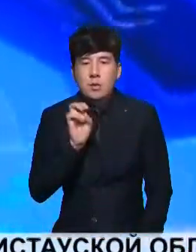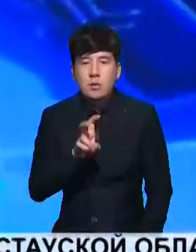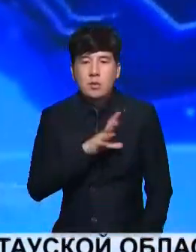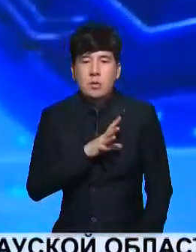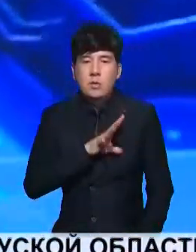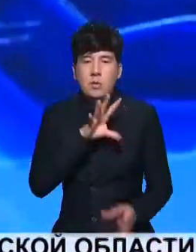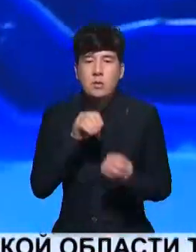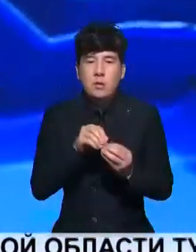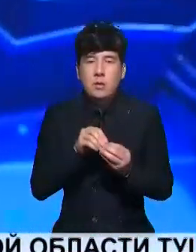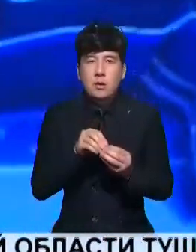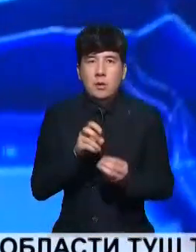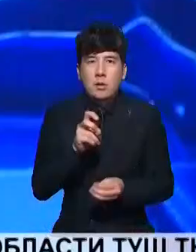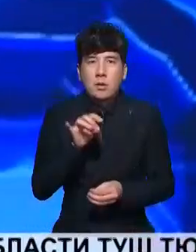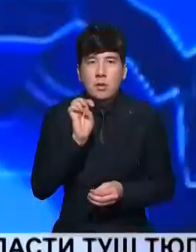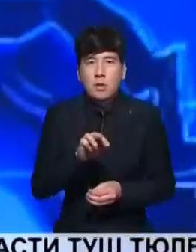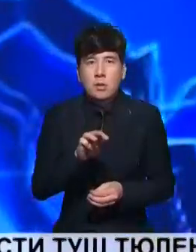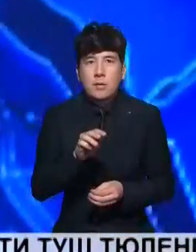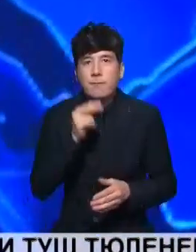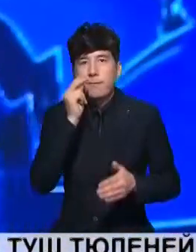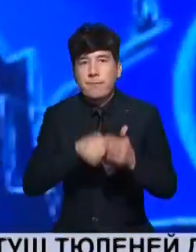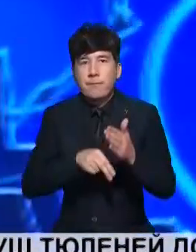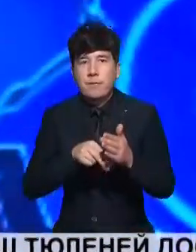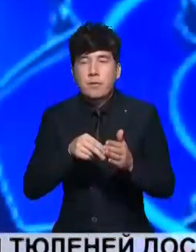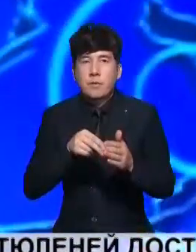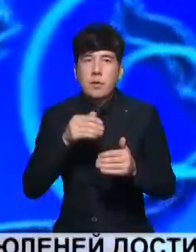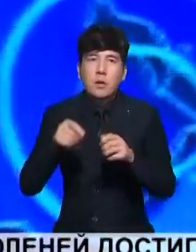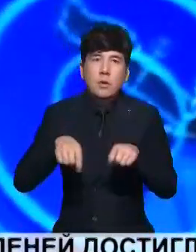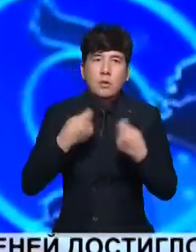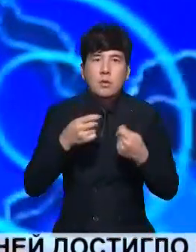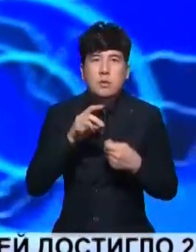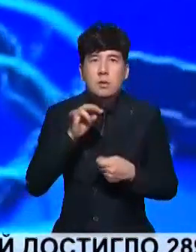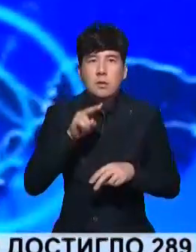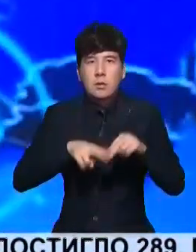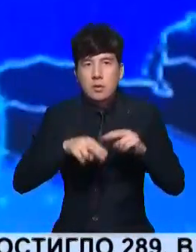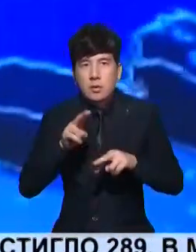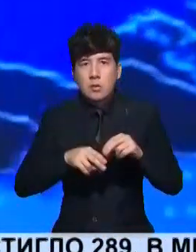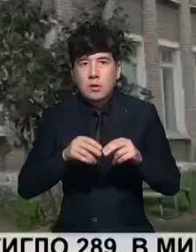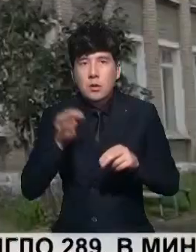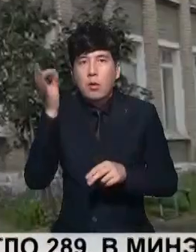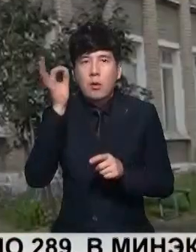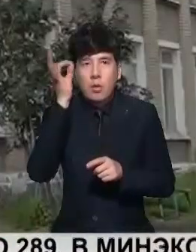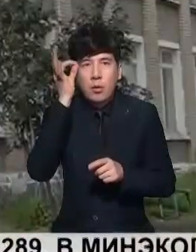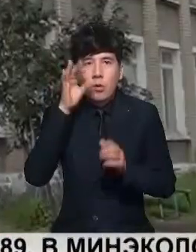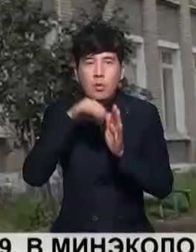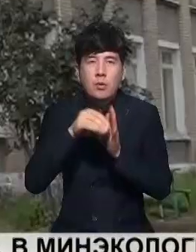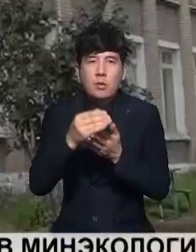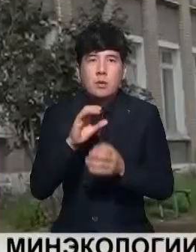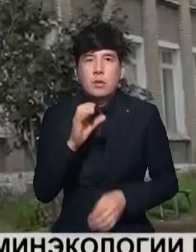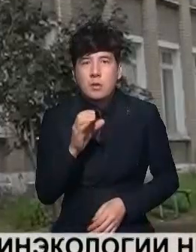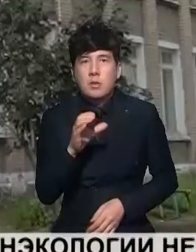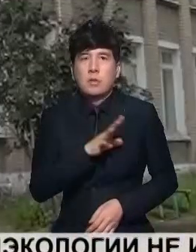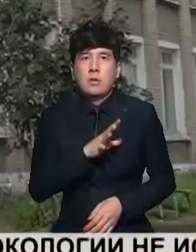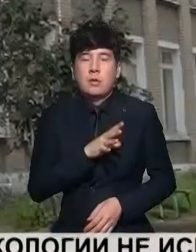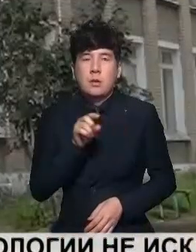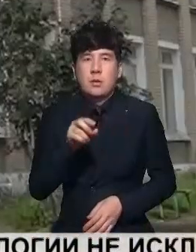образования. Тосбола Кусейнова признали виновным в нарушении требований утвержденных строительных норм. Напомню, инцидент произошел в сентябре. В это